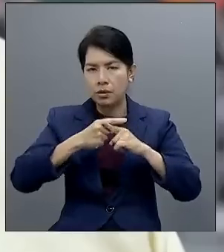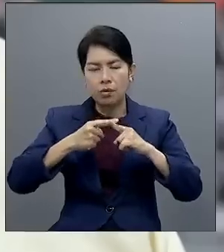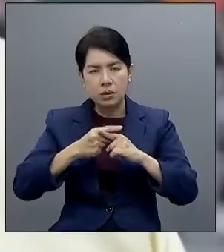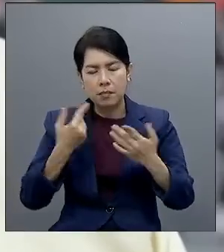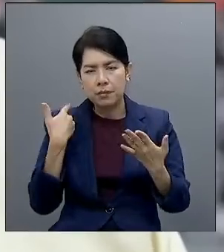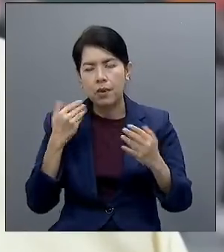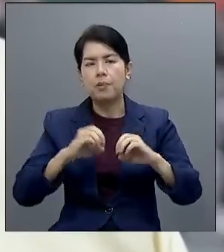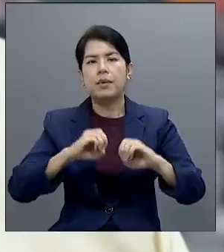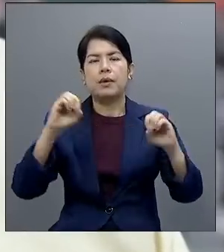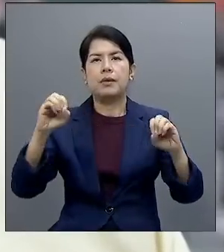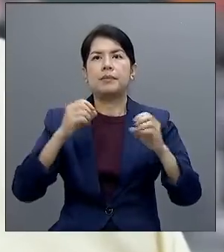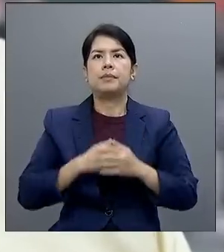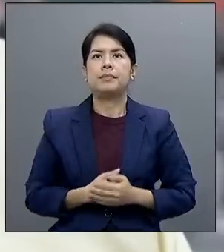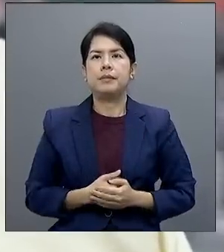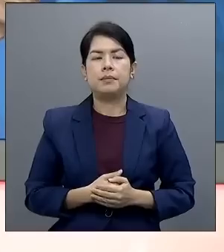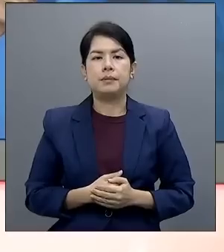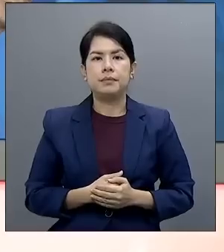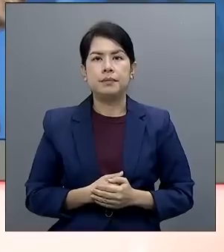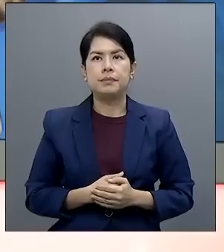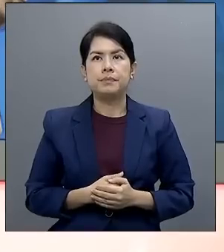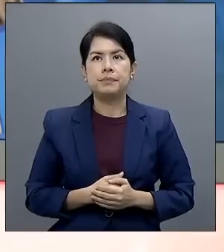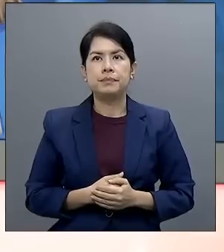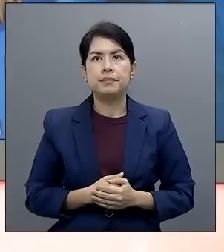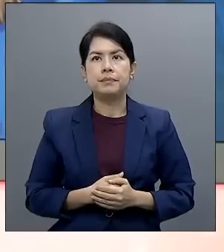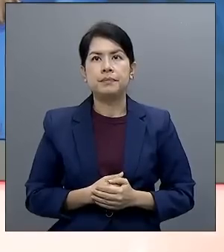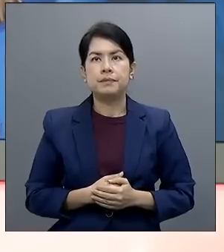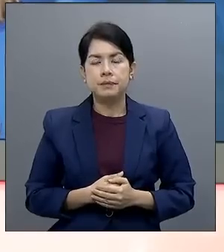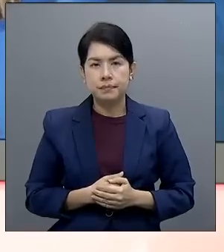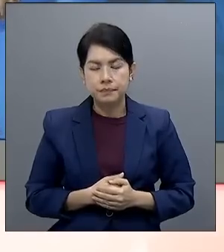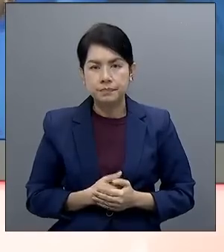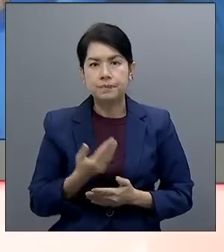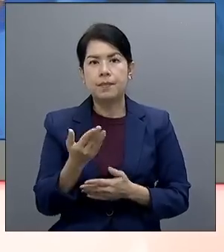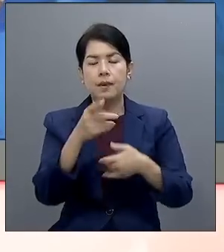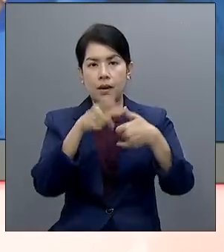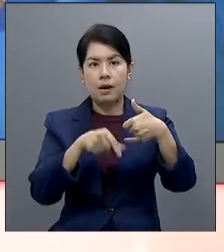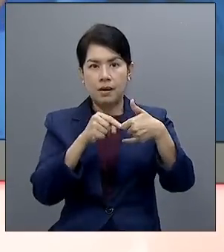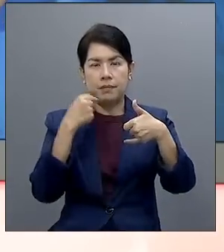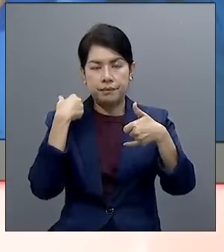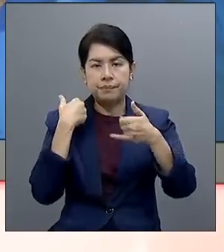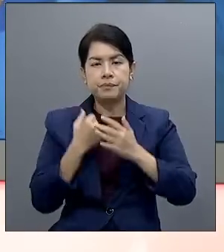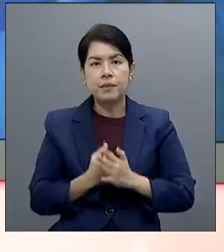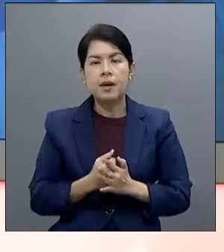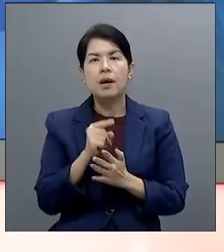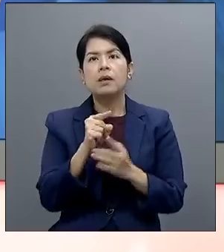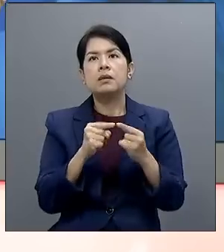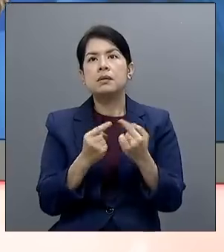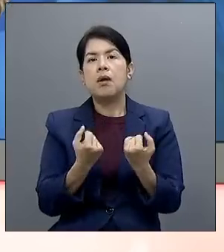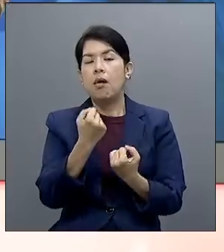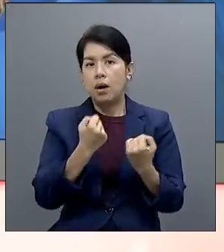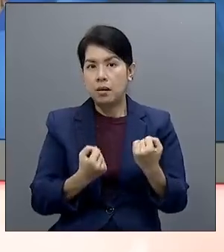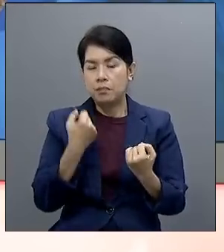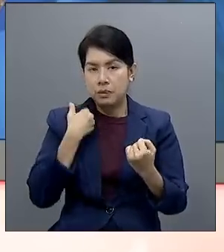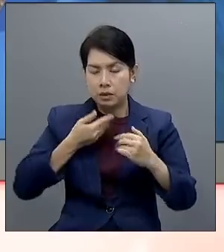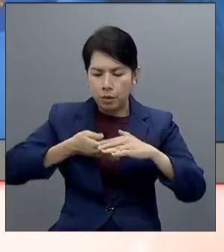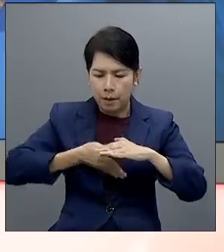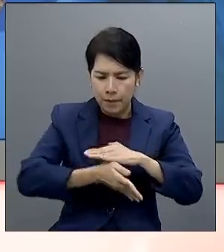เรือดำน้ำเลยค่ะDavid logbitนะคะเป็นคนขับเรือดำน้ำแล้วก็นักดำน้ำจาก